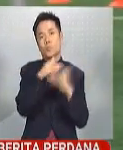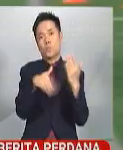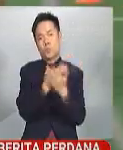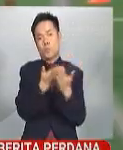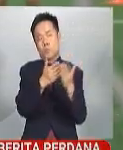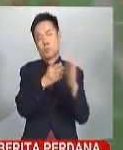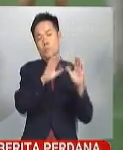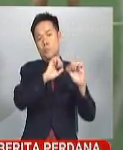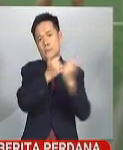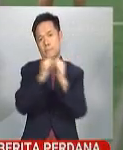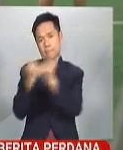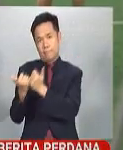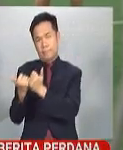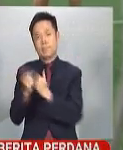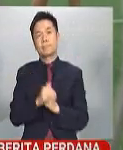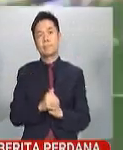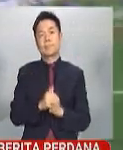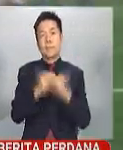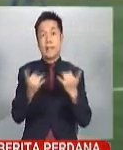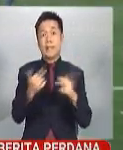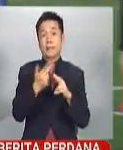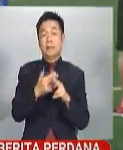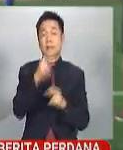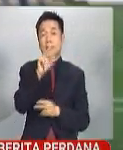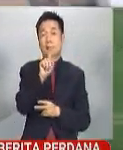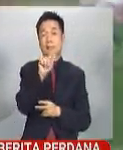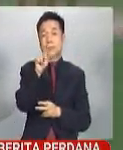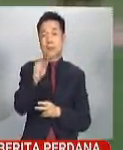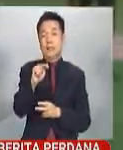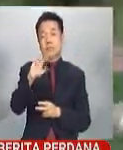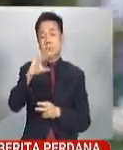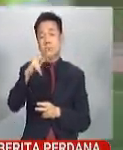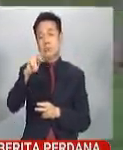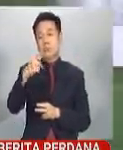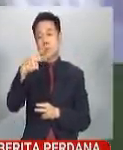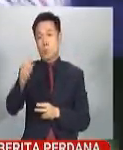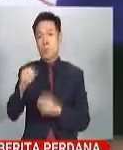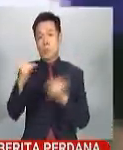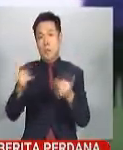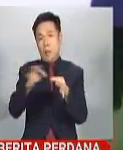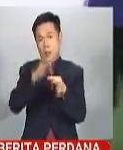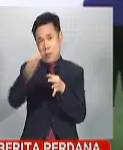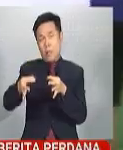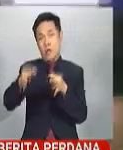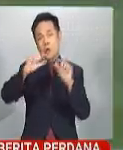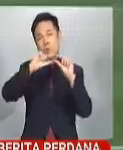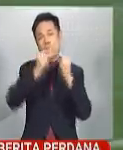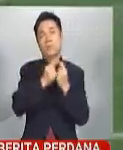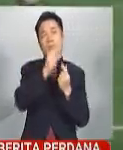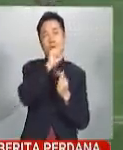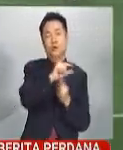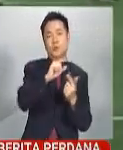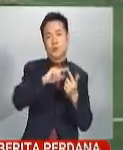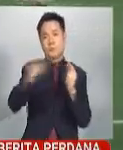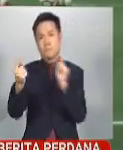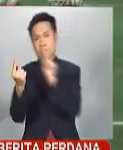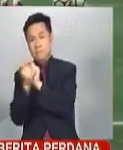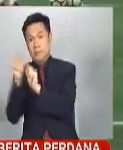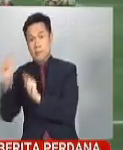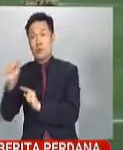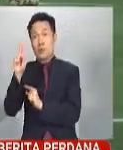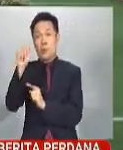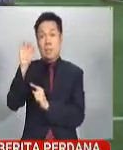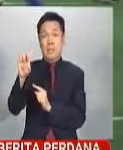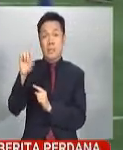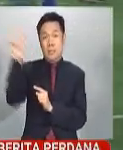skuad kebangsaan Harimau Melaya kendalian Tan Cheng Ho, penangguhan itu akan membabitkan 3 perlawanan kumpulan G bertemu UAE yang sepatutnya